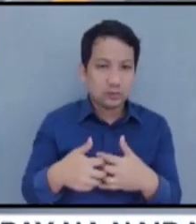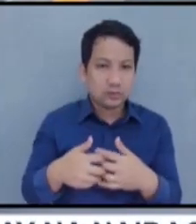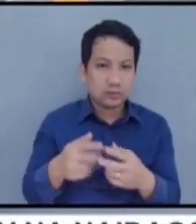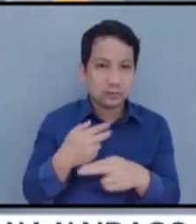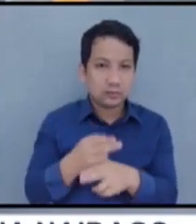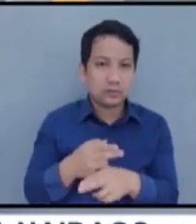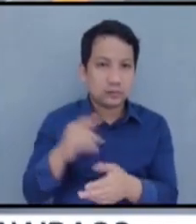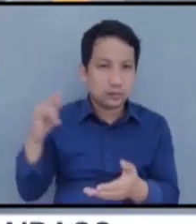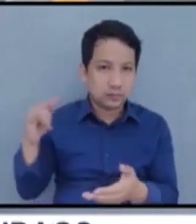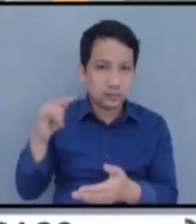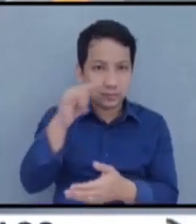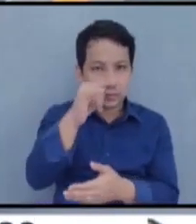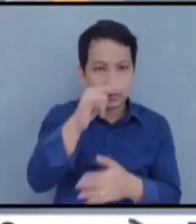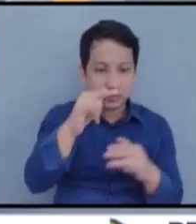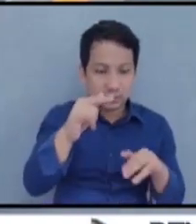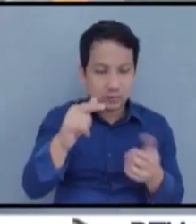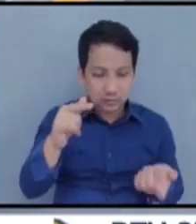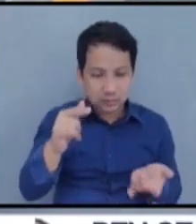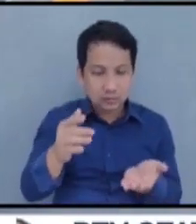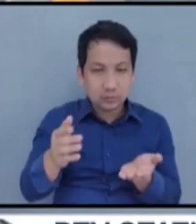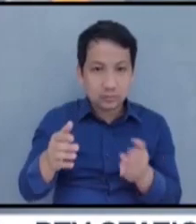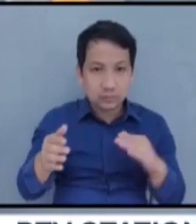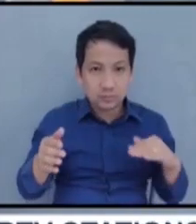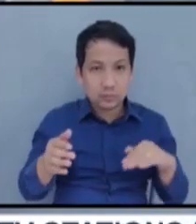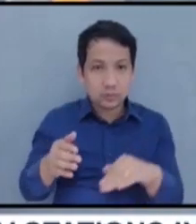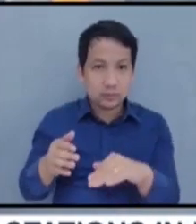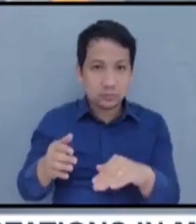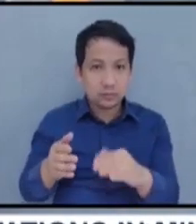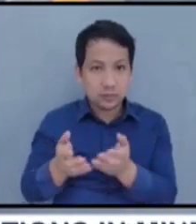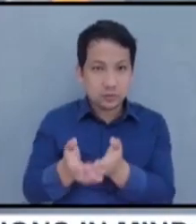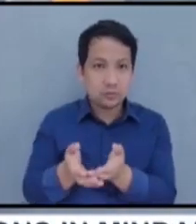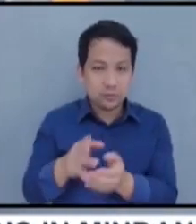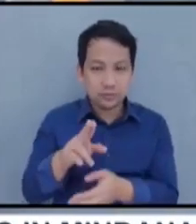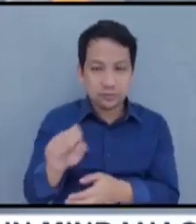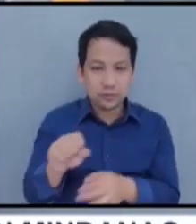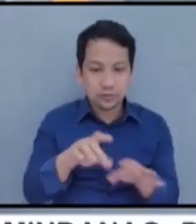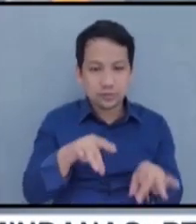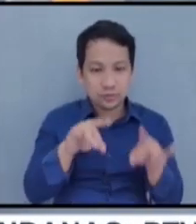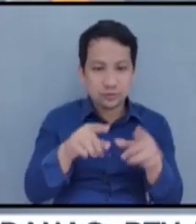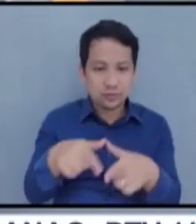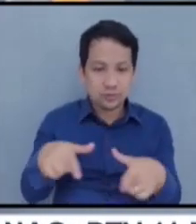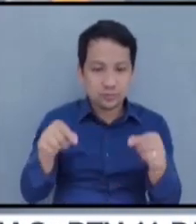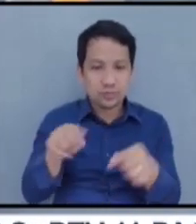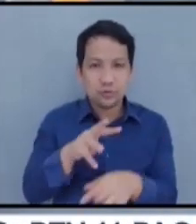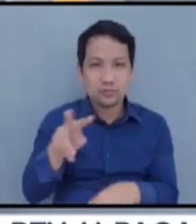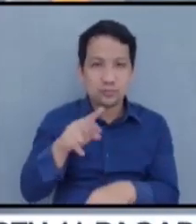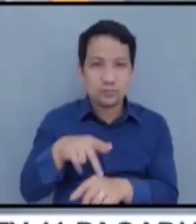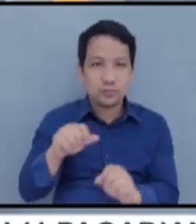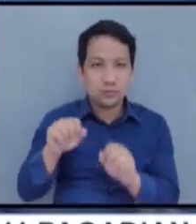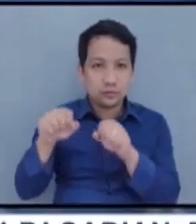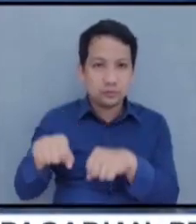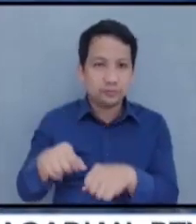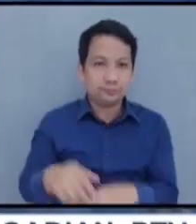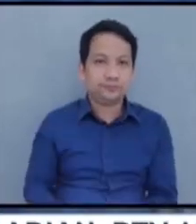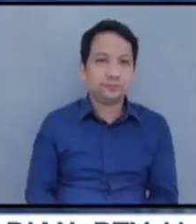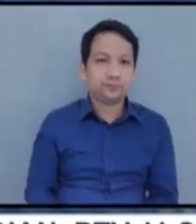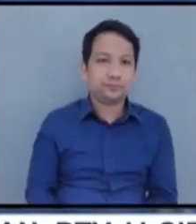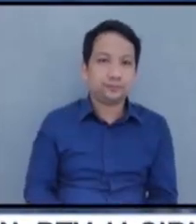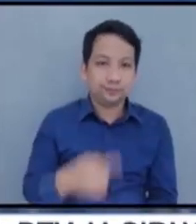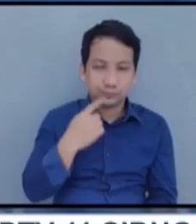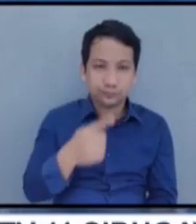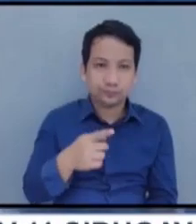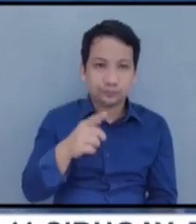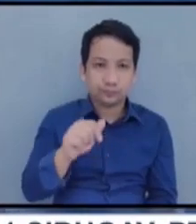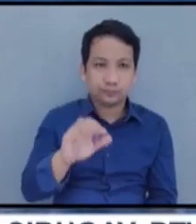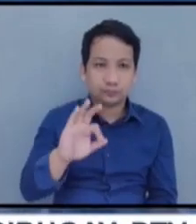panghimpapawid Pilipinas ng Pilipinas, Estados Unidos, Australia at Japan sa West Philippine Sea. Kinumpirma ni Armed Forces of the